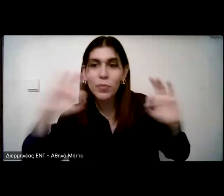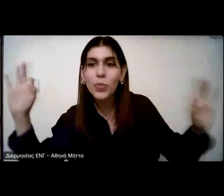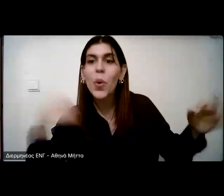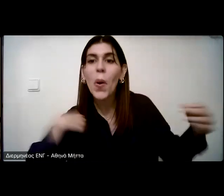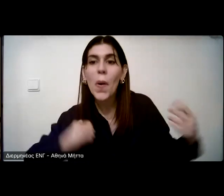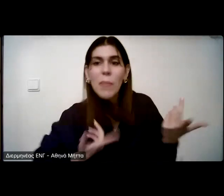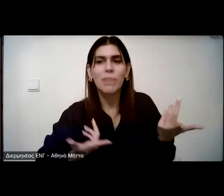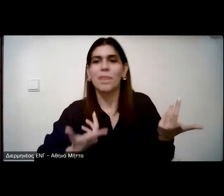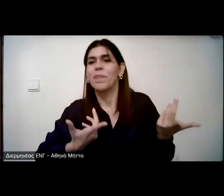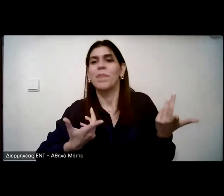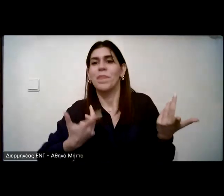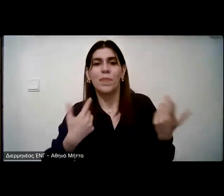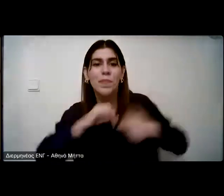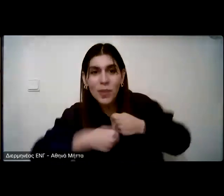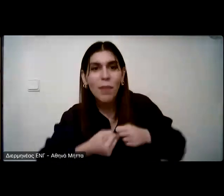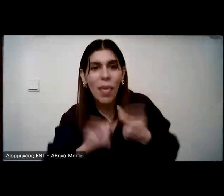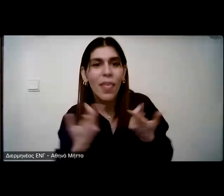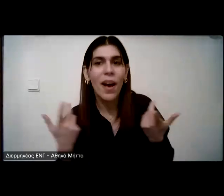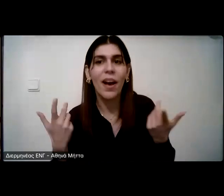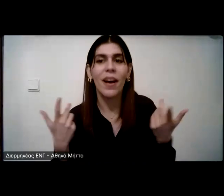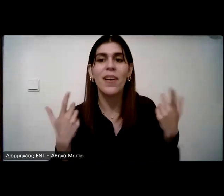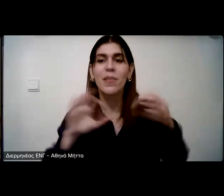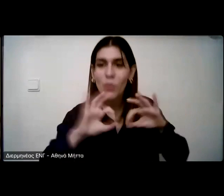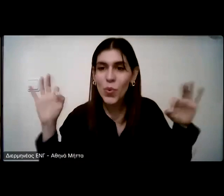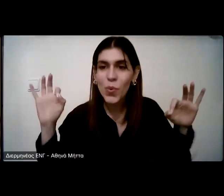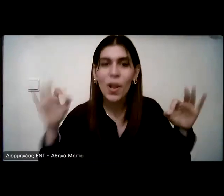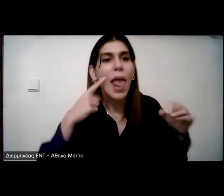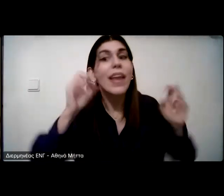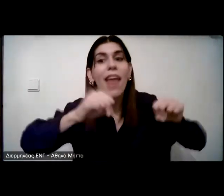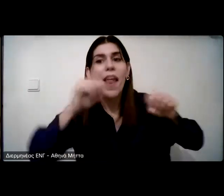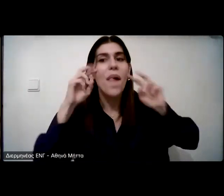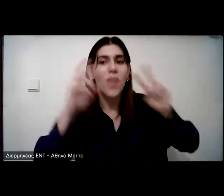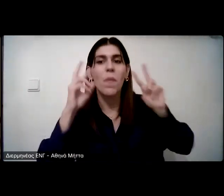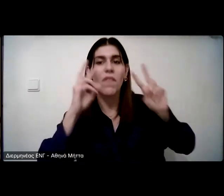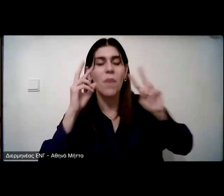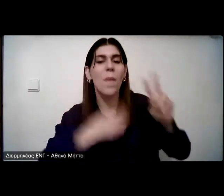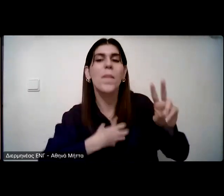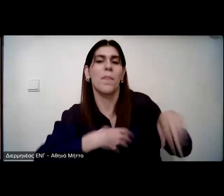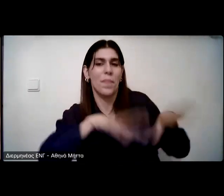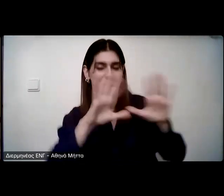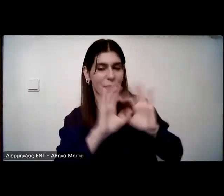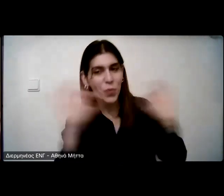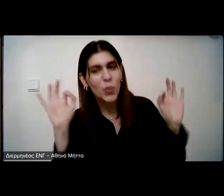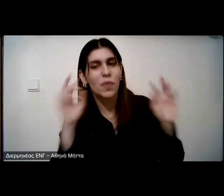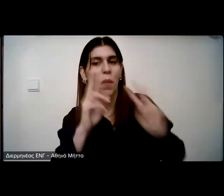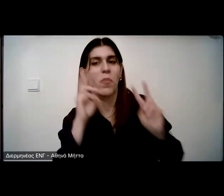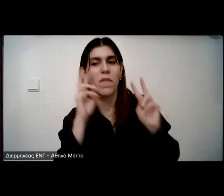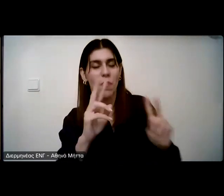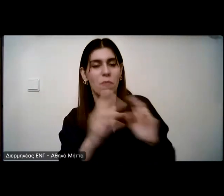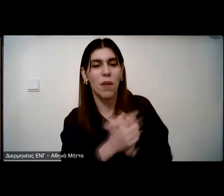Σε βλέπω. Εγώ προσπαθούσα να επικοινωνήσω και με σένα και δεν μπορούσα. Ναι.